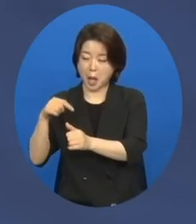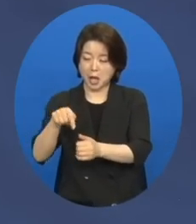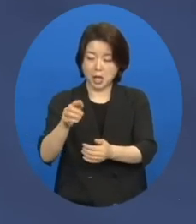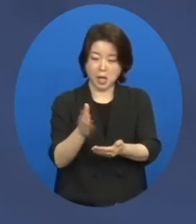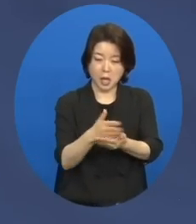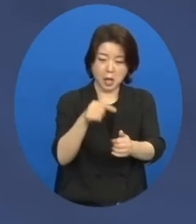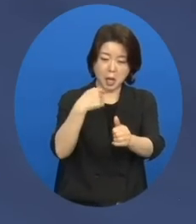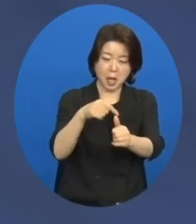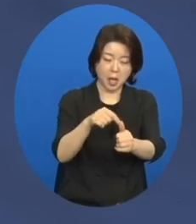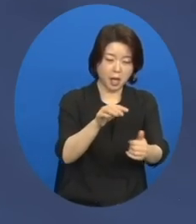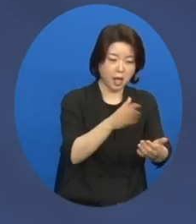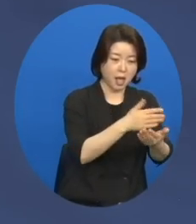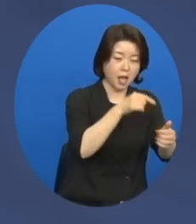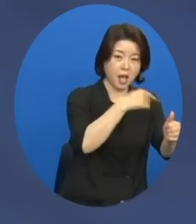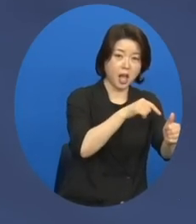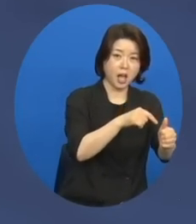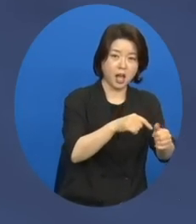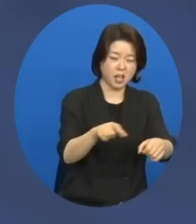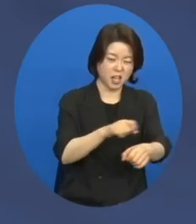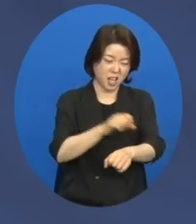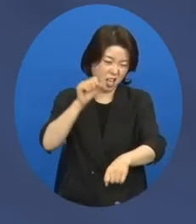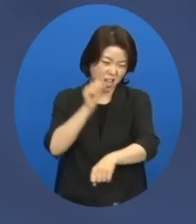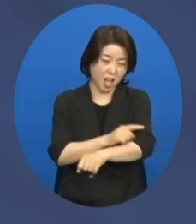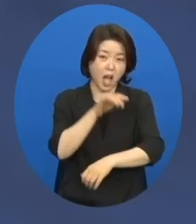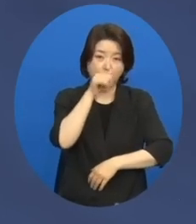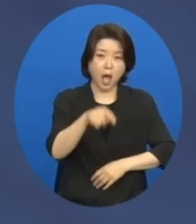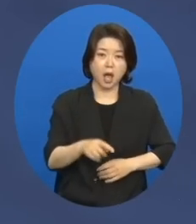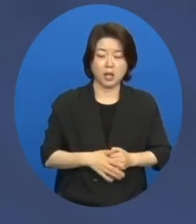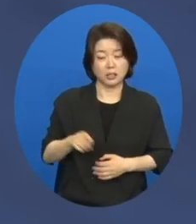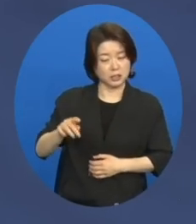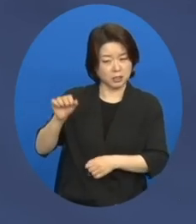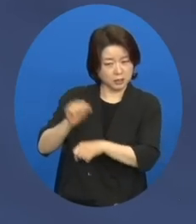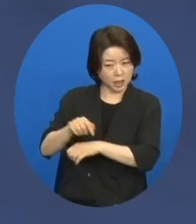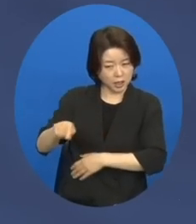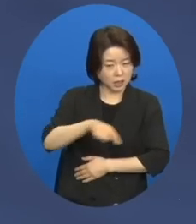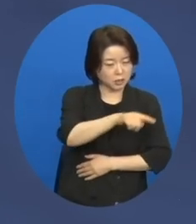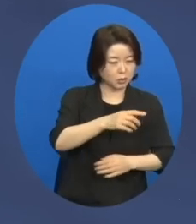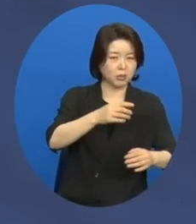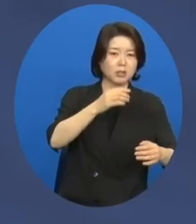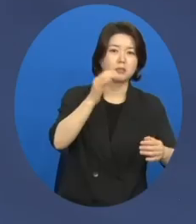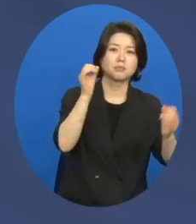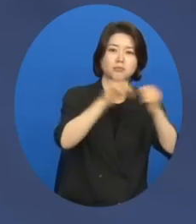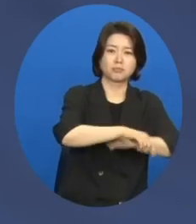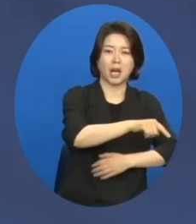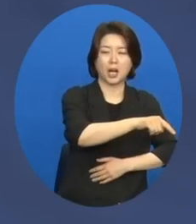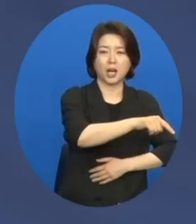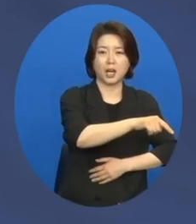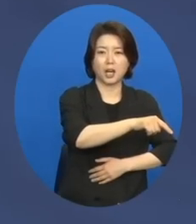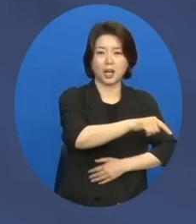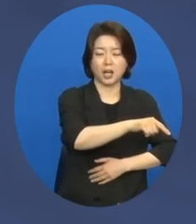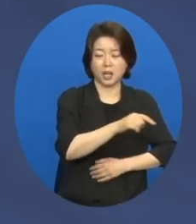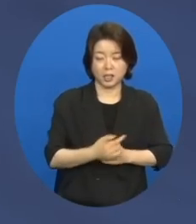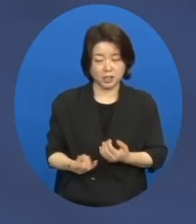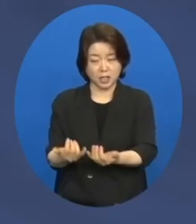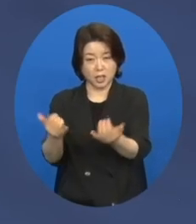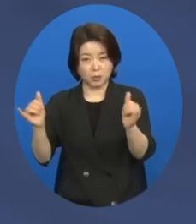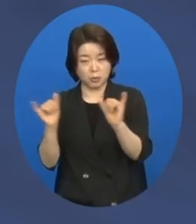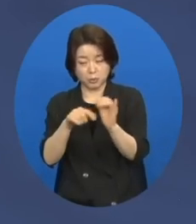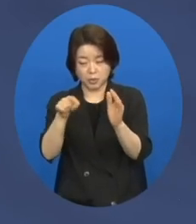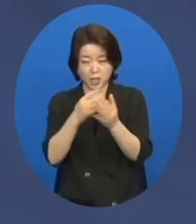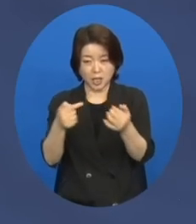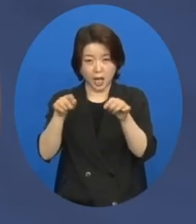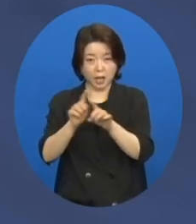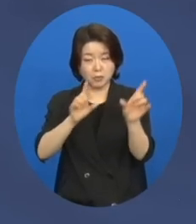일에 아주 특화를 시켜놓으니까 이거는 잘하는데 딴 건 엉망이야. 여러분 이걸 같이 살아보면요.